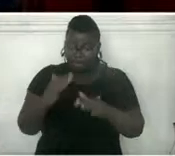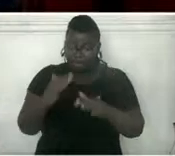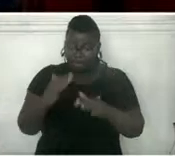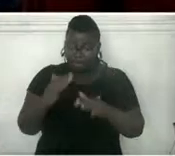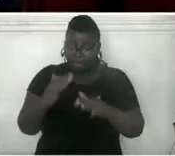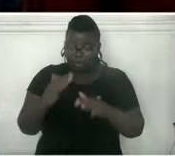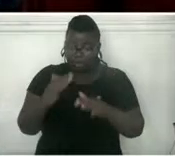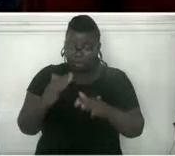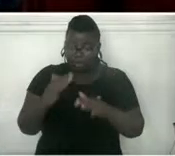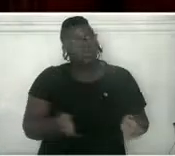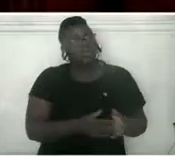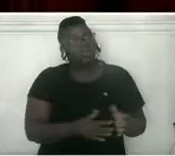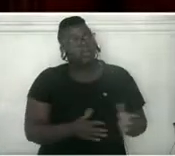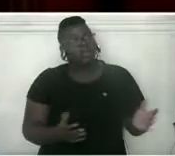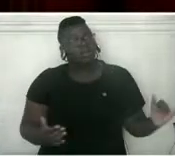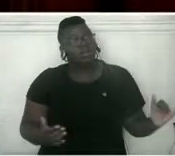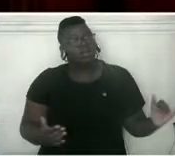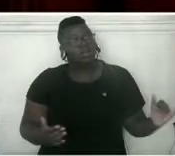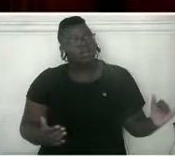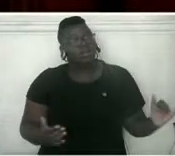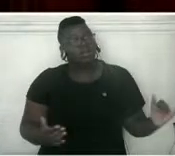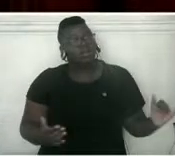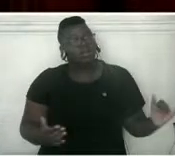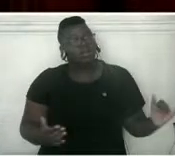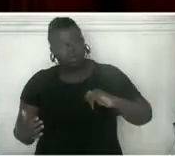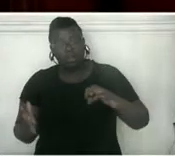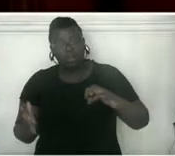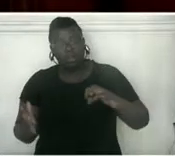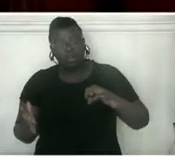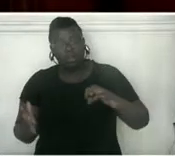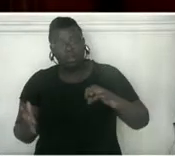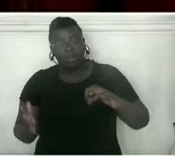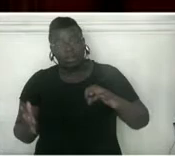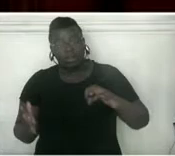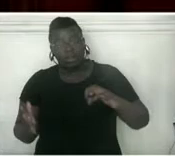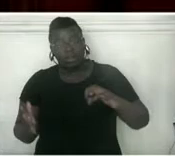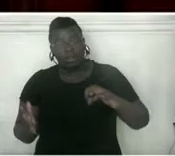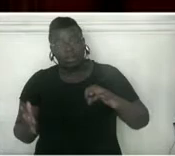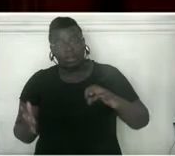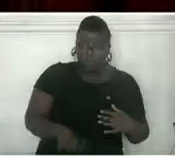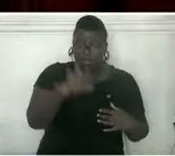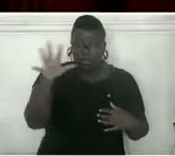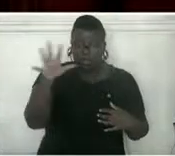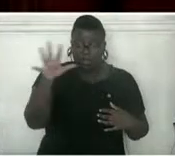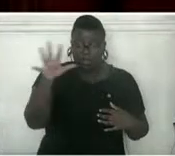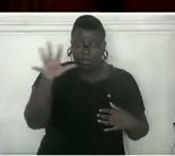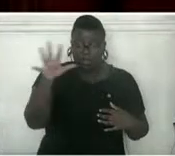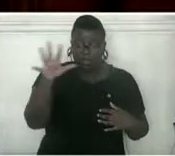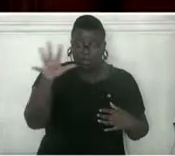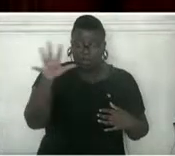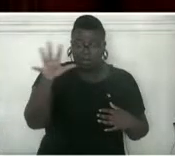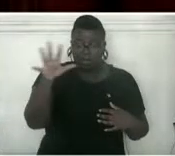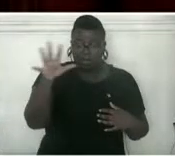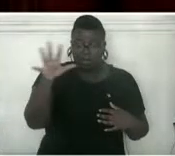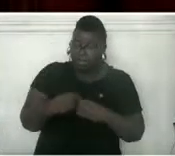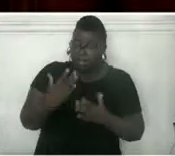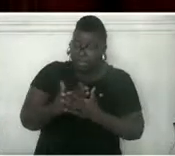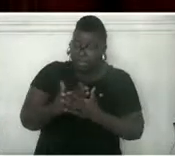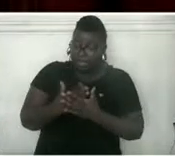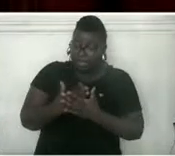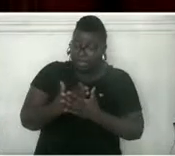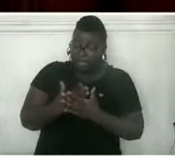eziningi ngaphandle kweSouth Africa. Njengoba zila eSouth Africa, lokho ongakhiqizwa eSouth